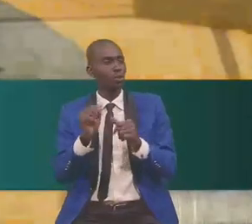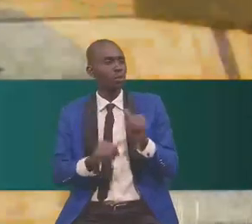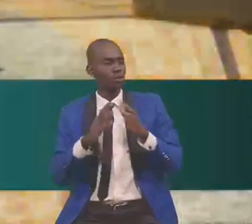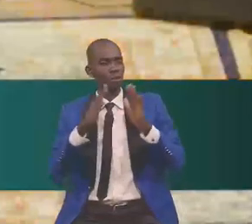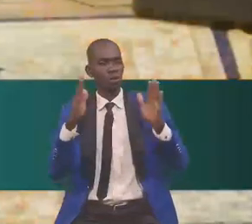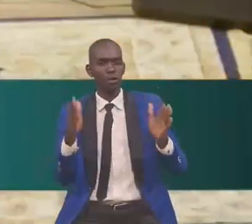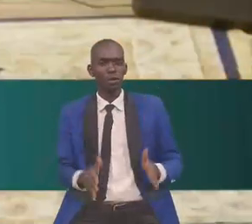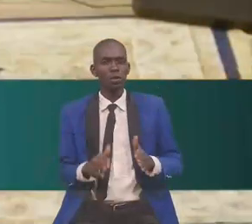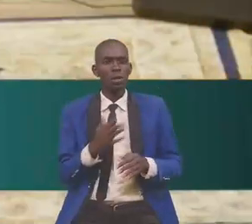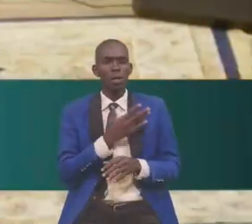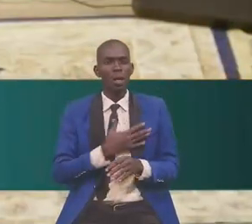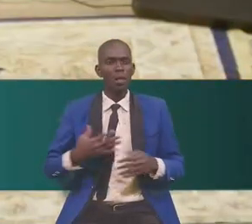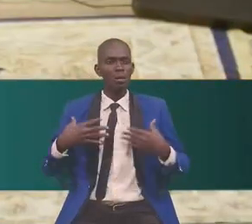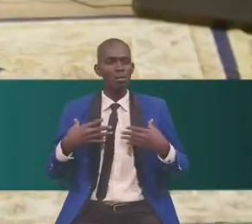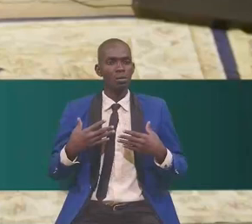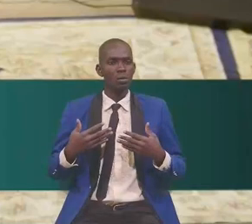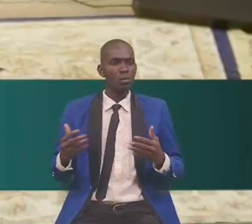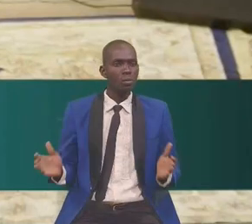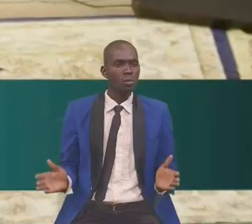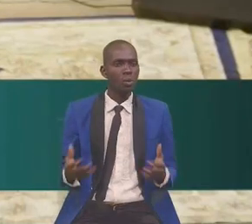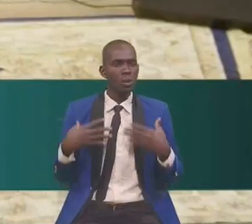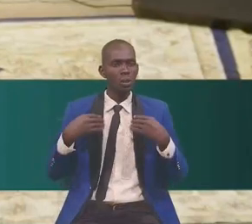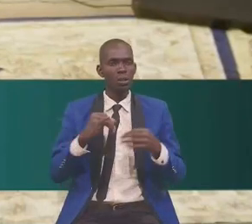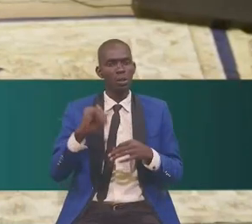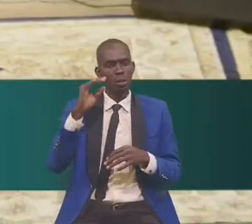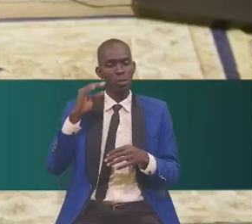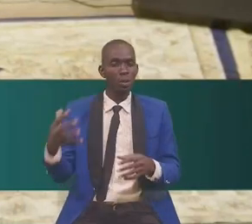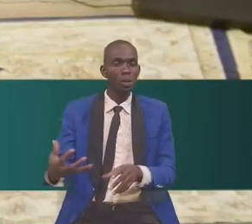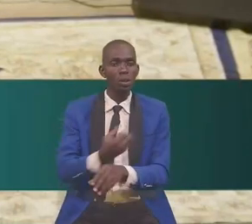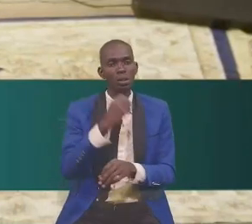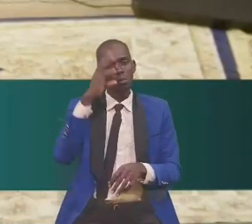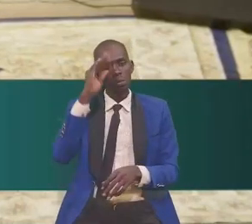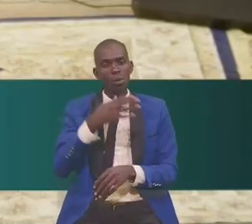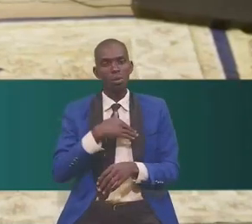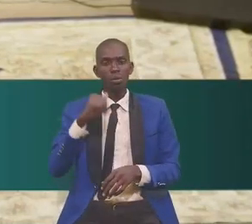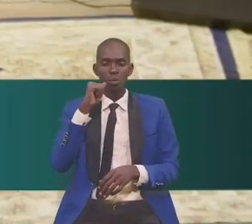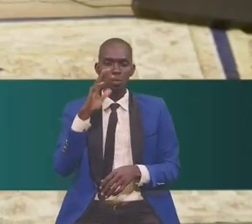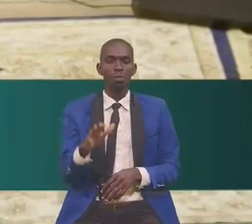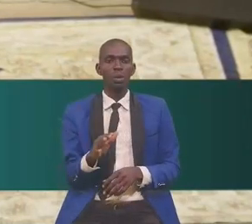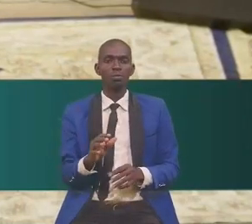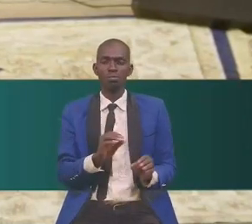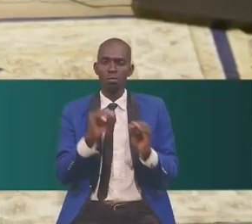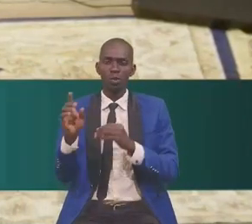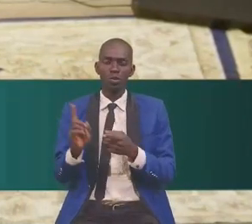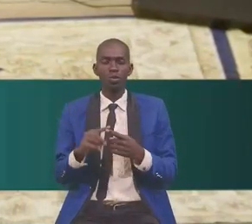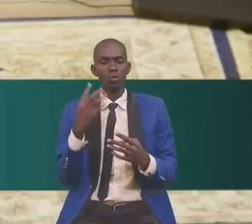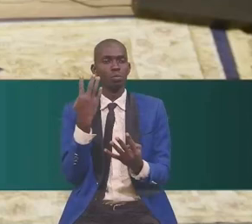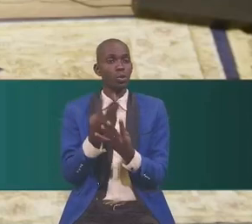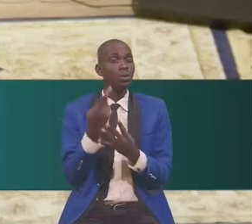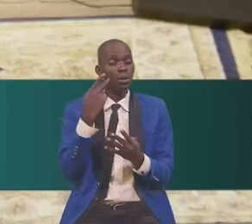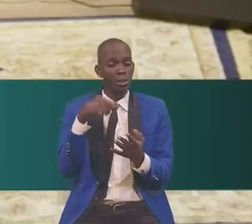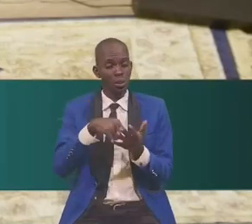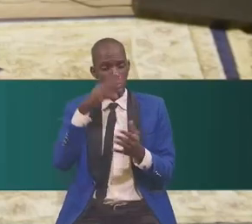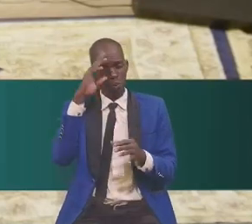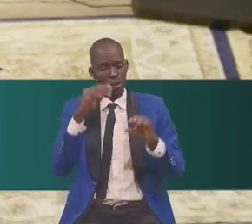persécuteur. Et si cet homme, sans la grâce, si cet homme, sans la foi, en ce moment-là,